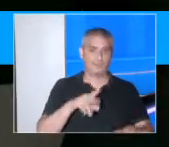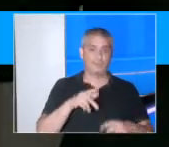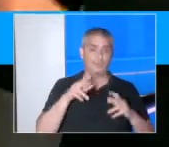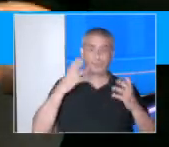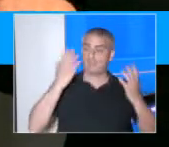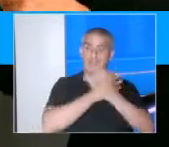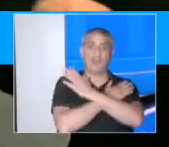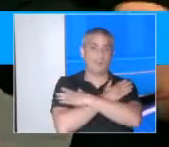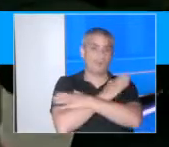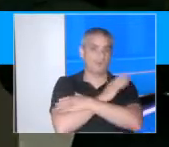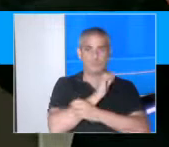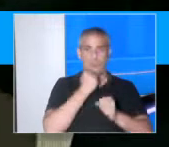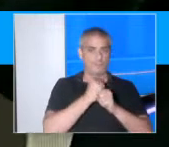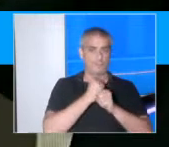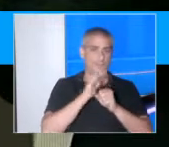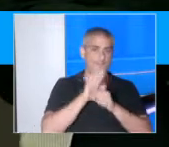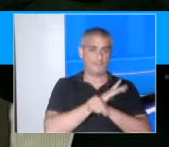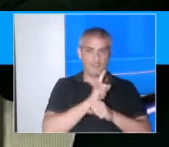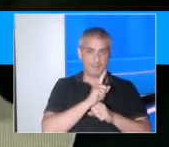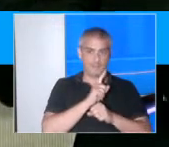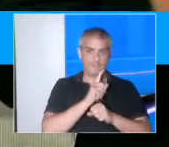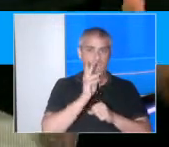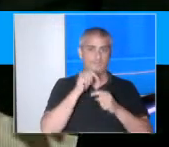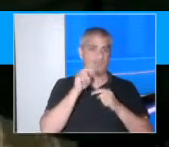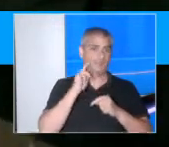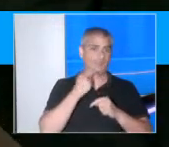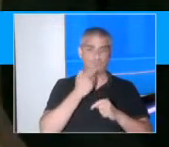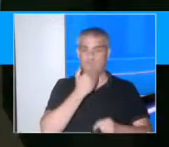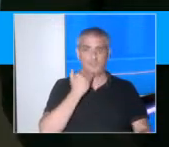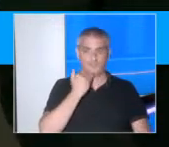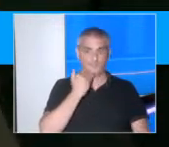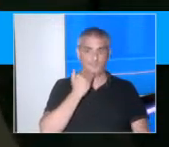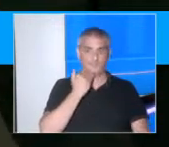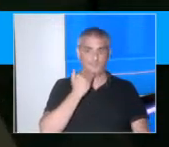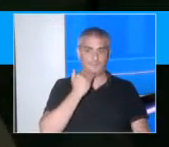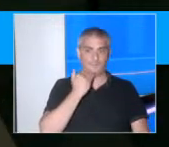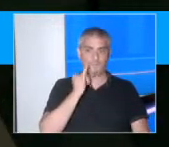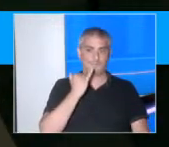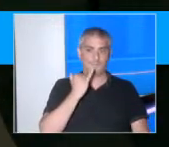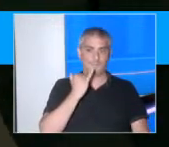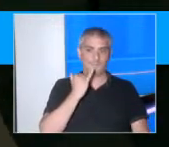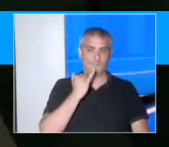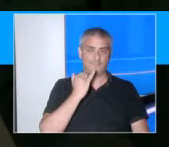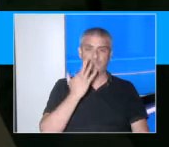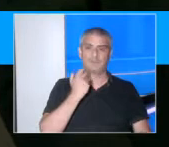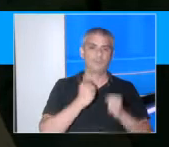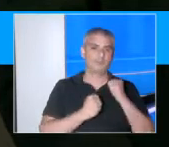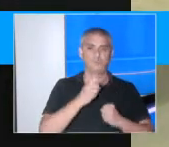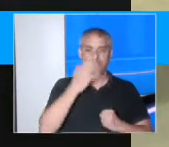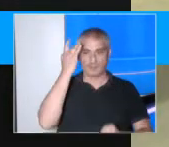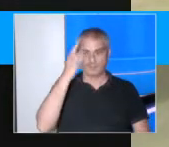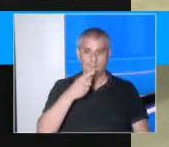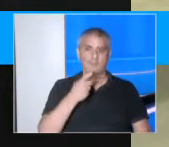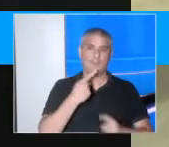הגפיים העליונים לא מתפקדים באופן מלא, וחרש ואילם. נכון. כמה קשה שאתה